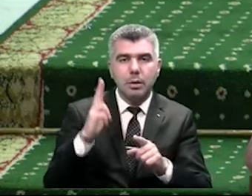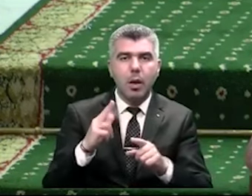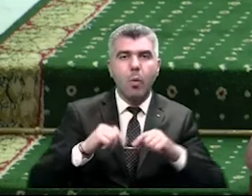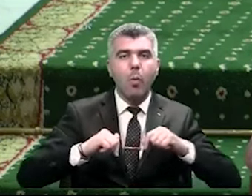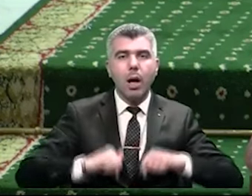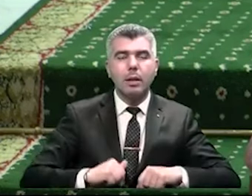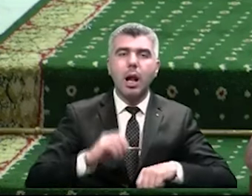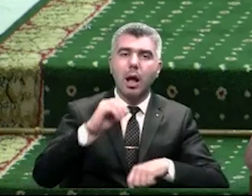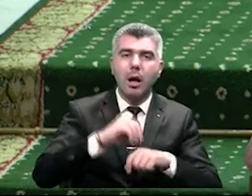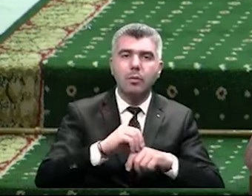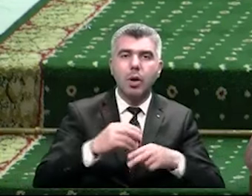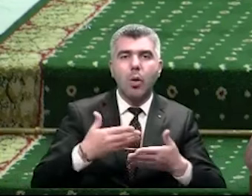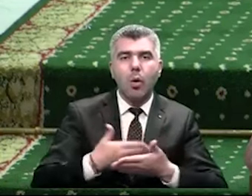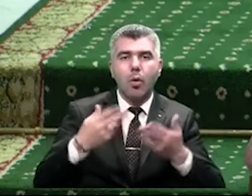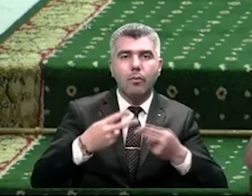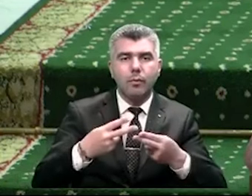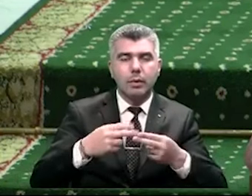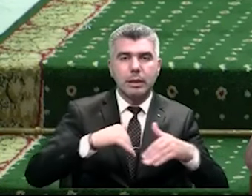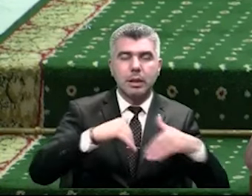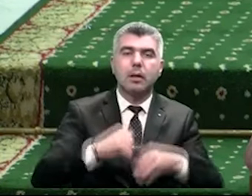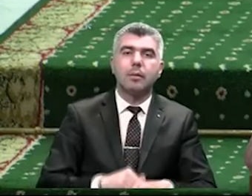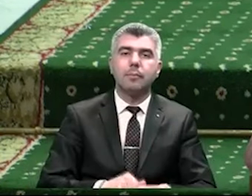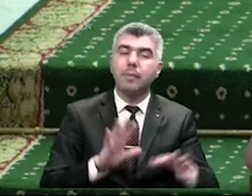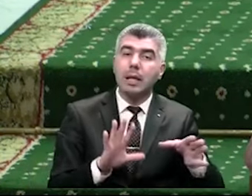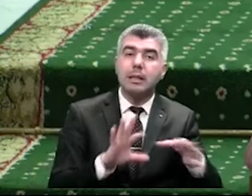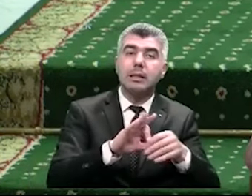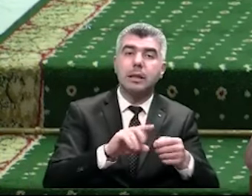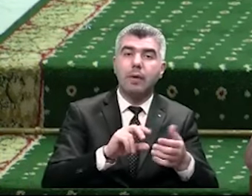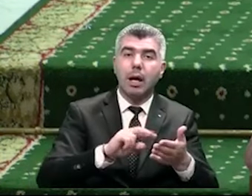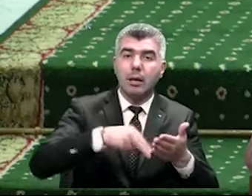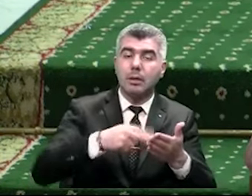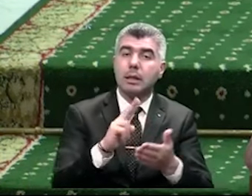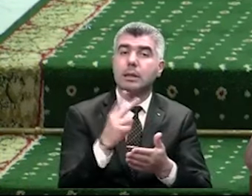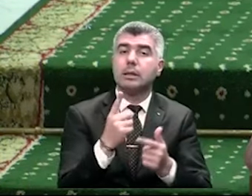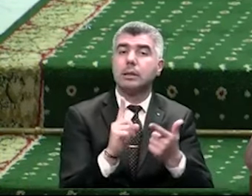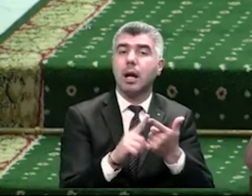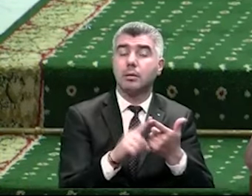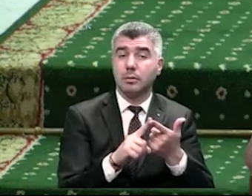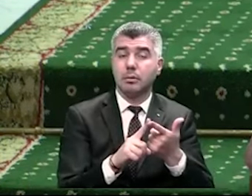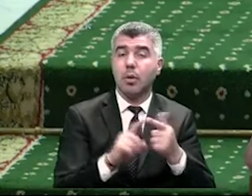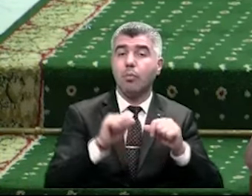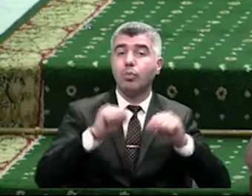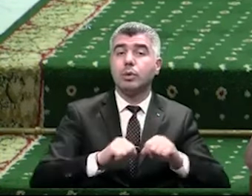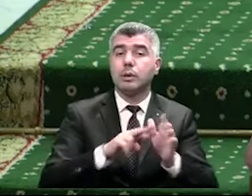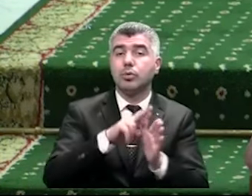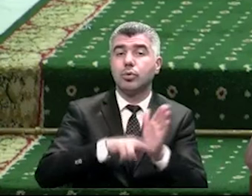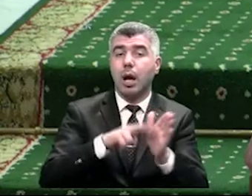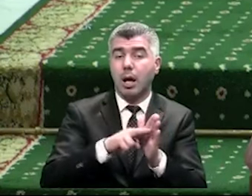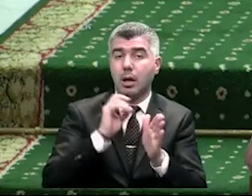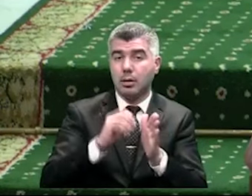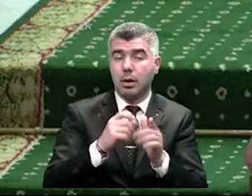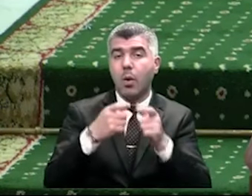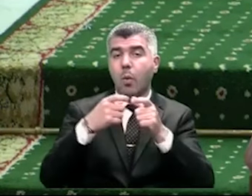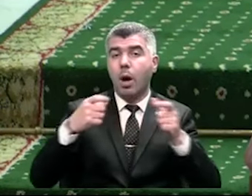الاشغال بمقاطع اخرى منها في حين تجمع الاتفاقيه الثانيه الوزاره ومجلس درع وتهم توسيع وتقويه المقطع